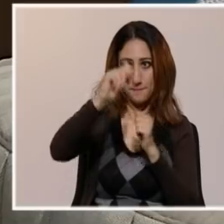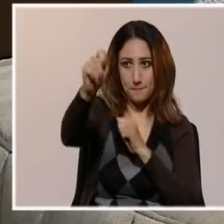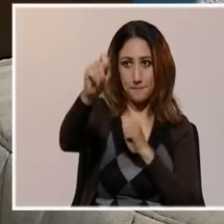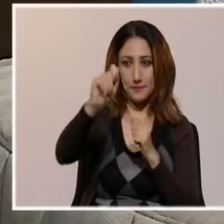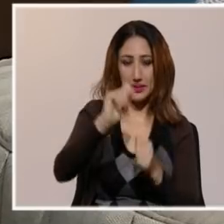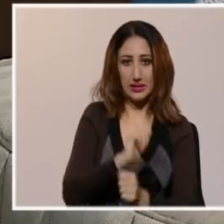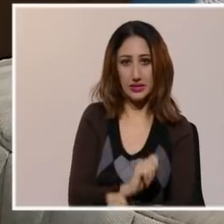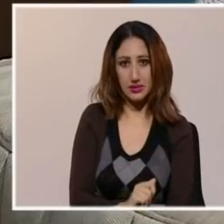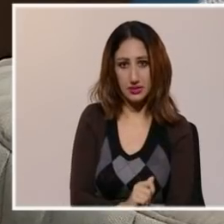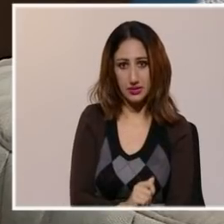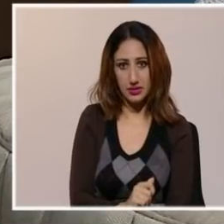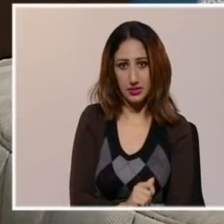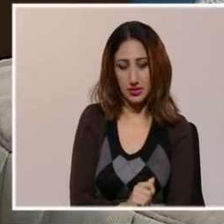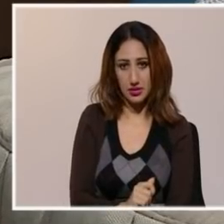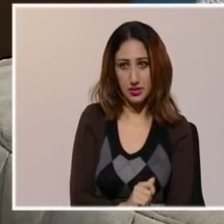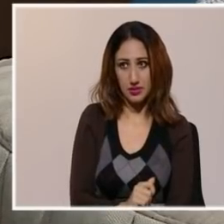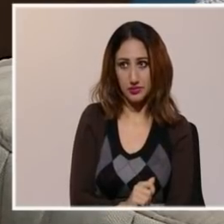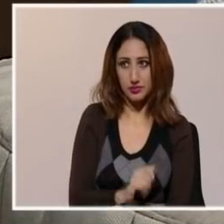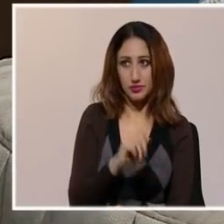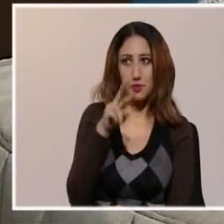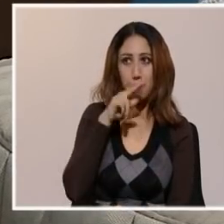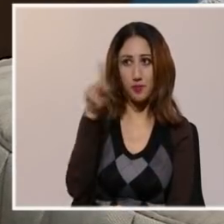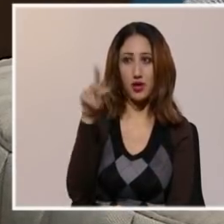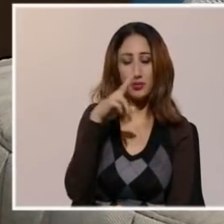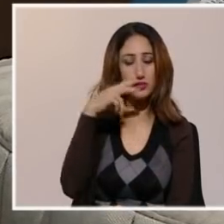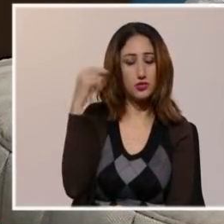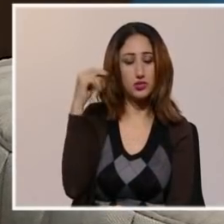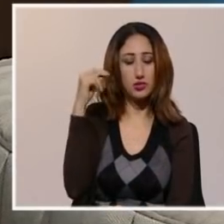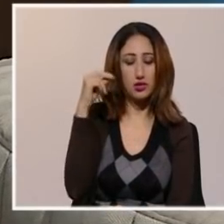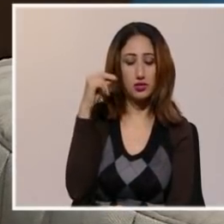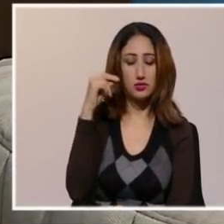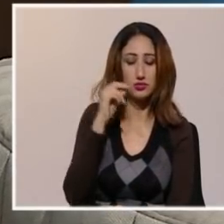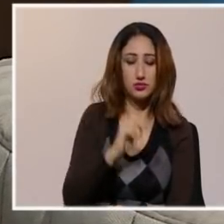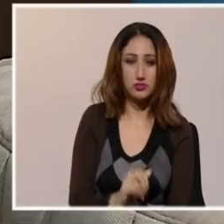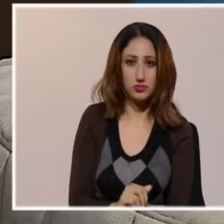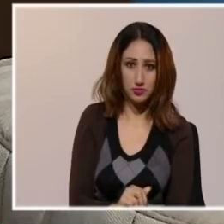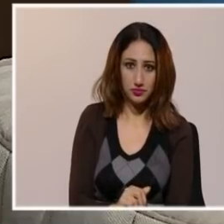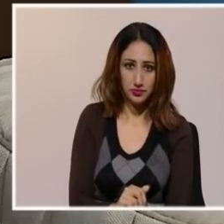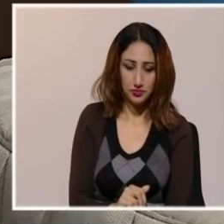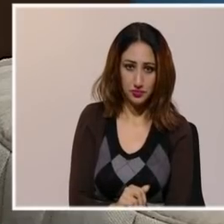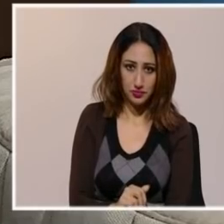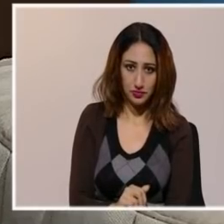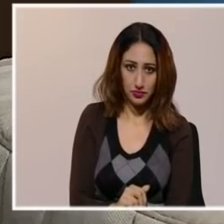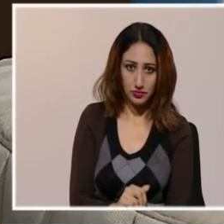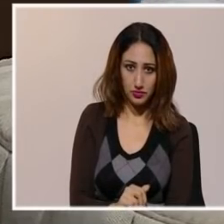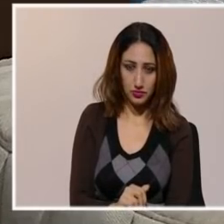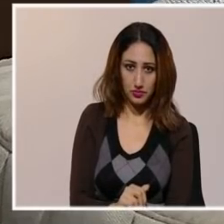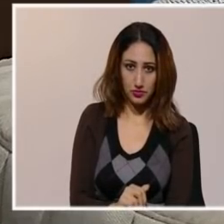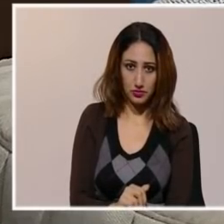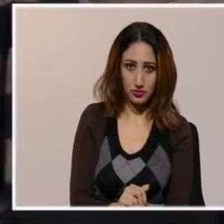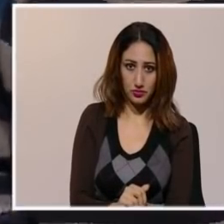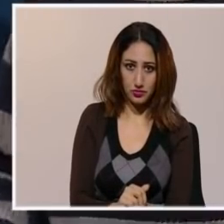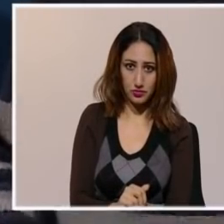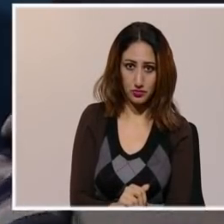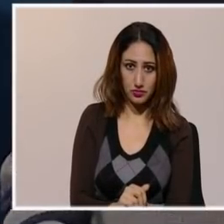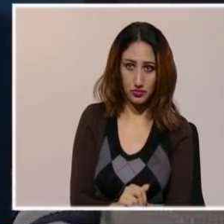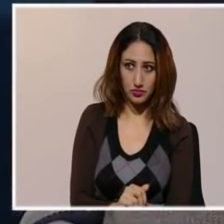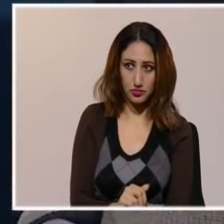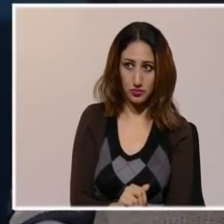كواند سابوتو كي ايو كي تو تي ديفو فيري كون مي بروبيو دنتر اون بايزي بيكولو كومي ريماستا. انا